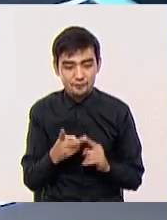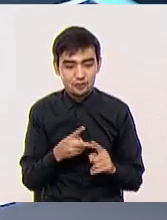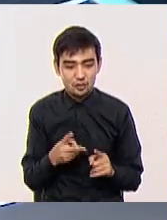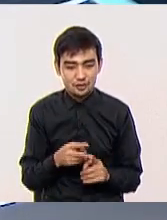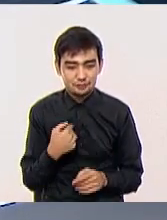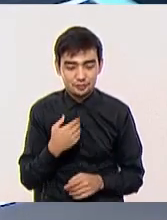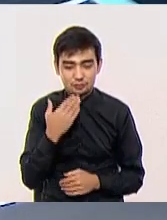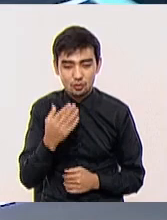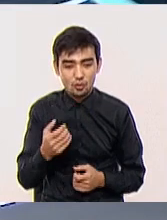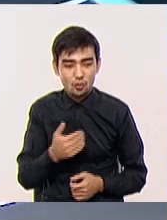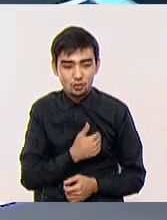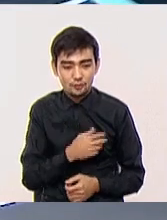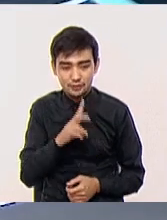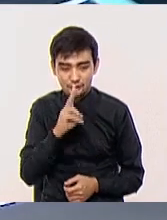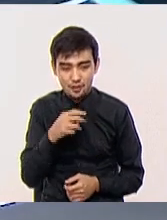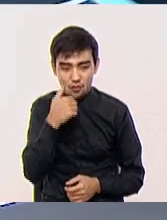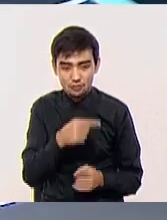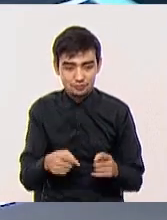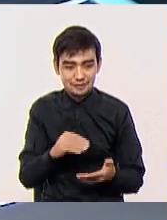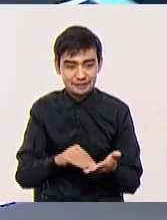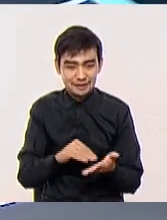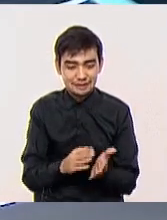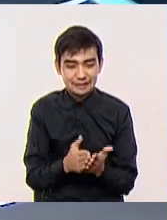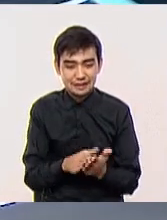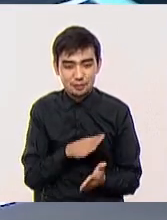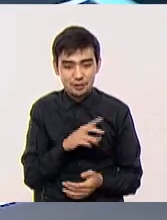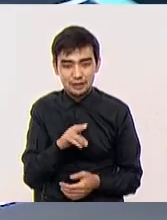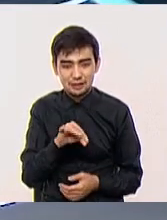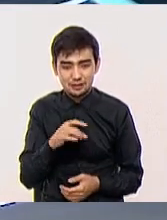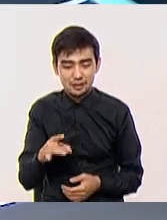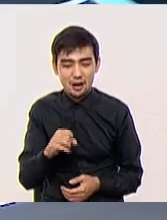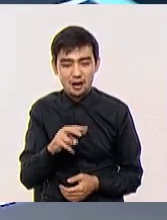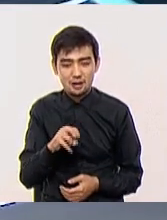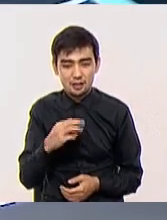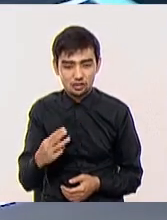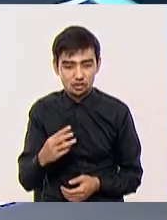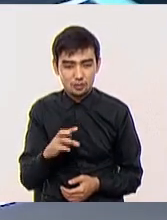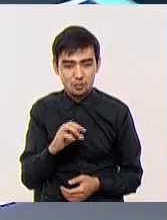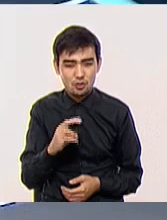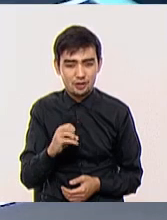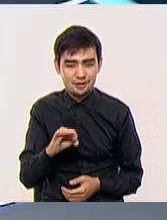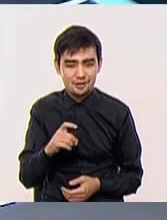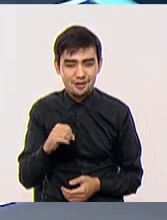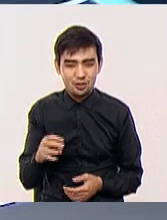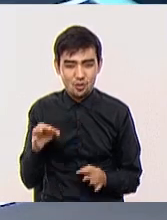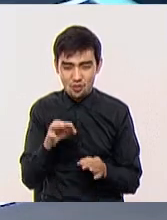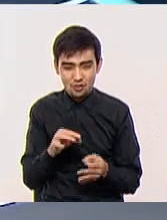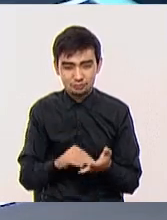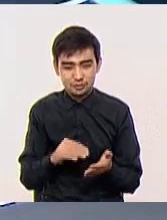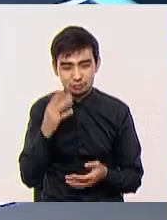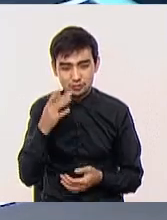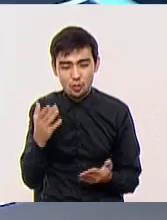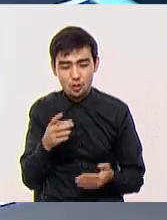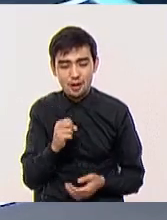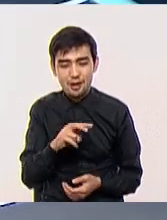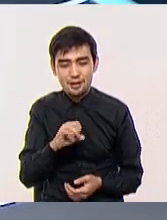хотела спросить, вы за 2 года написали книгу про лидера Алаш Алихана Букиханова. Какое у вас впечатление? Кто